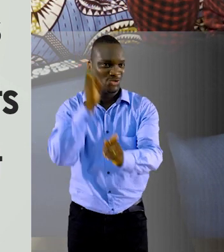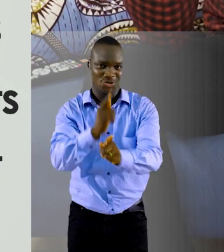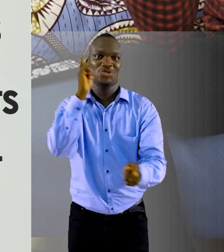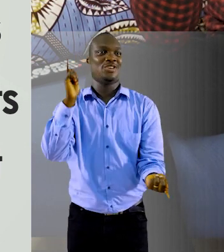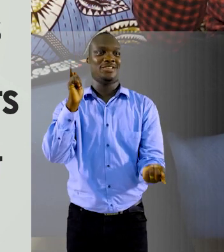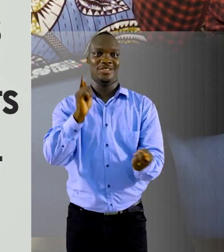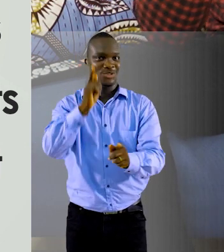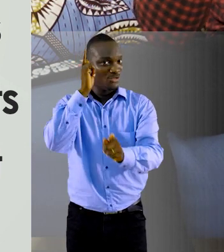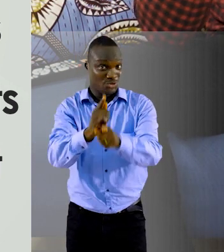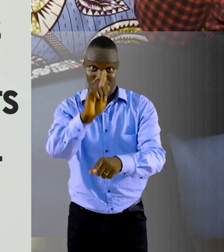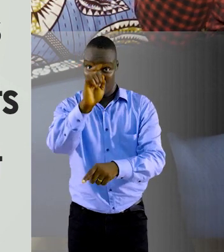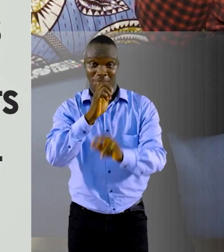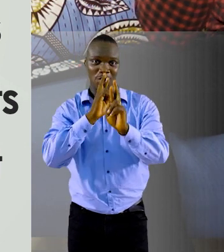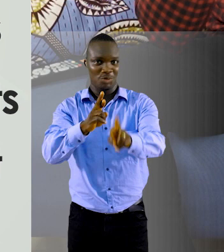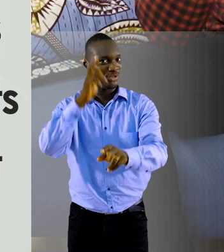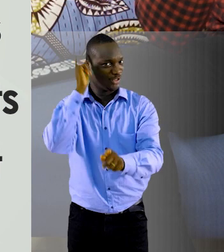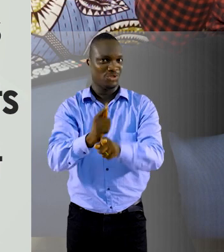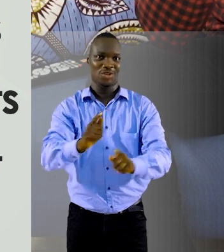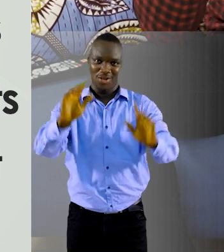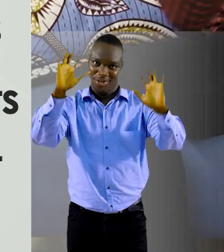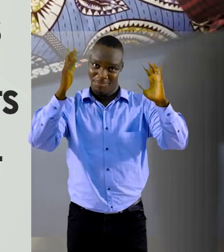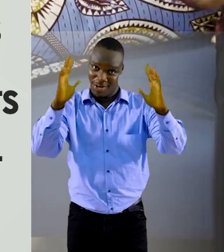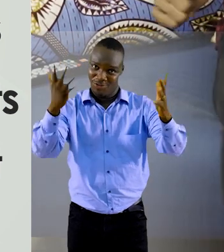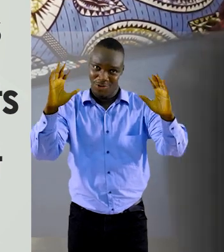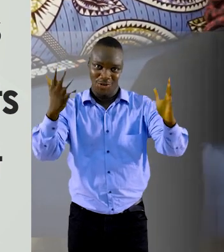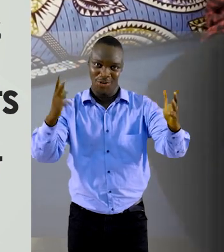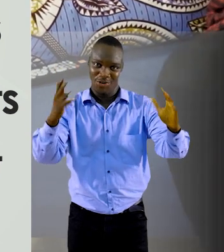Très bonne réponse! Bravo, tu as trouvé!